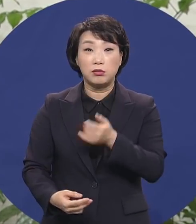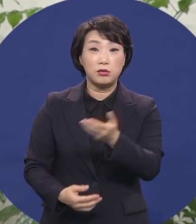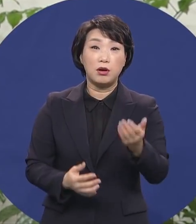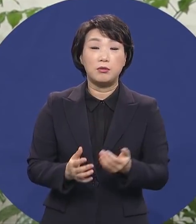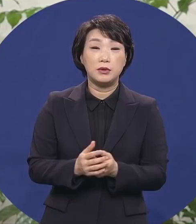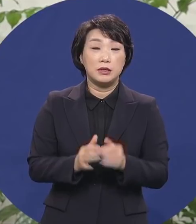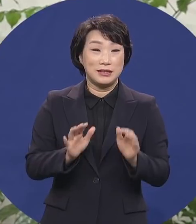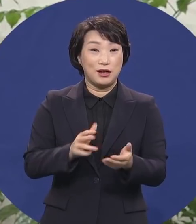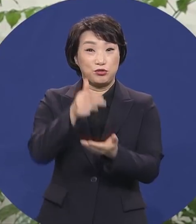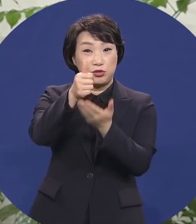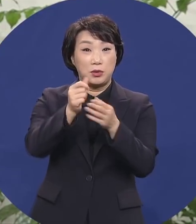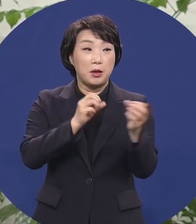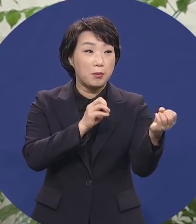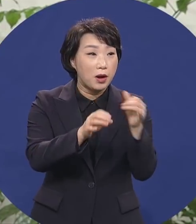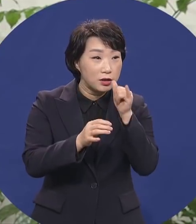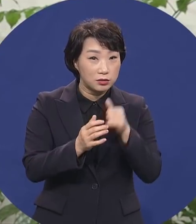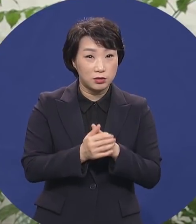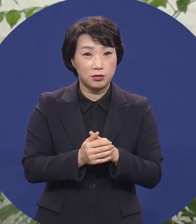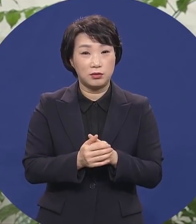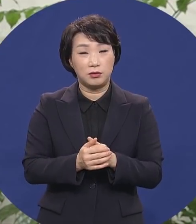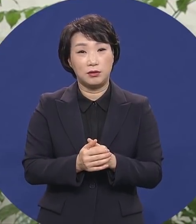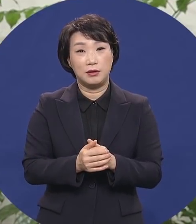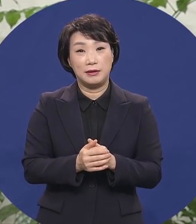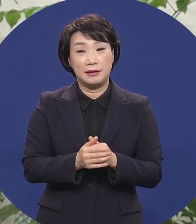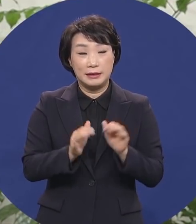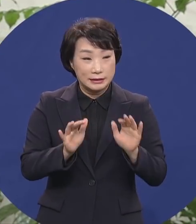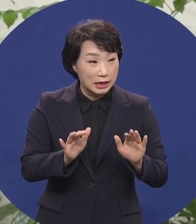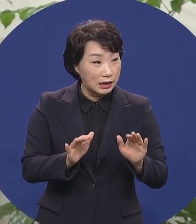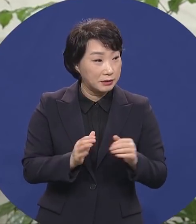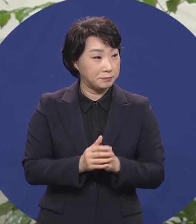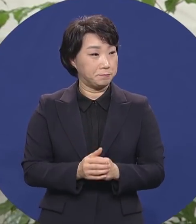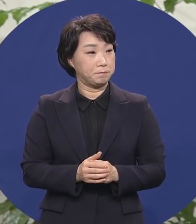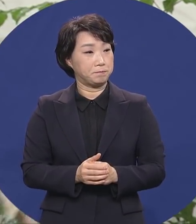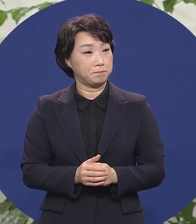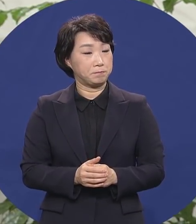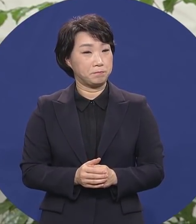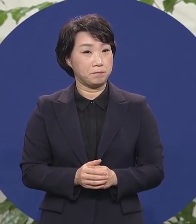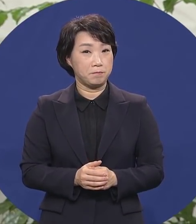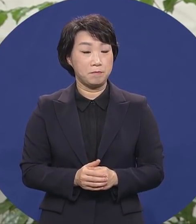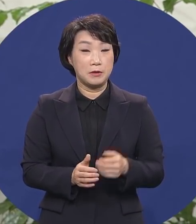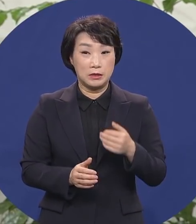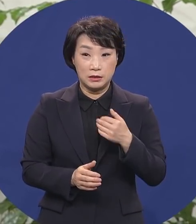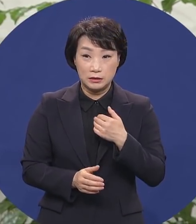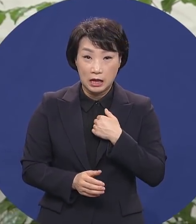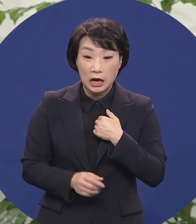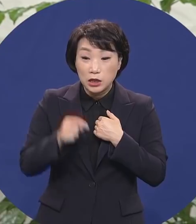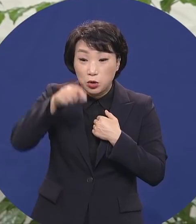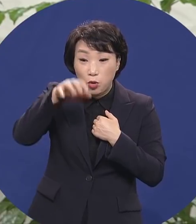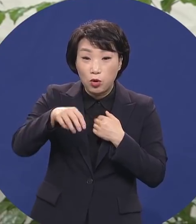근데 주님이 뭐라고 말씀하셔? 야, 내가 여기서 뛰어내리면